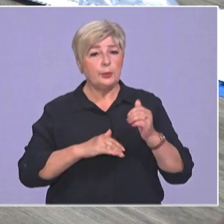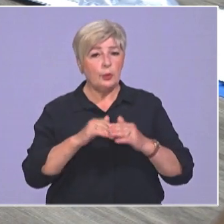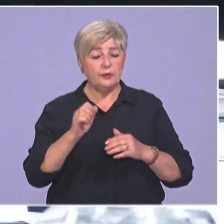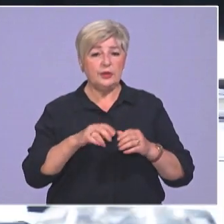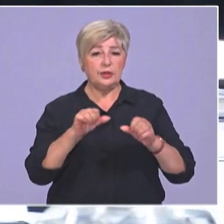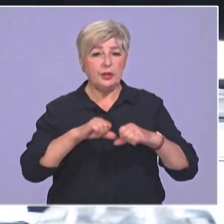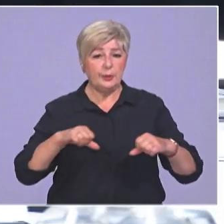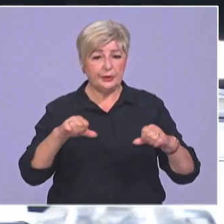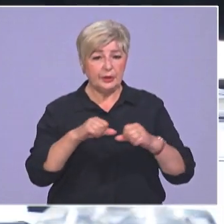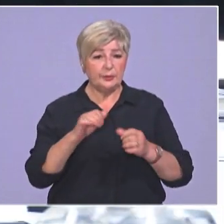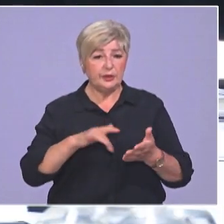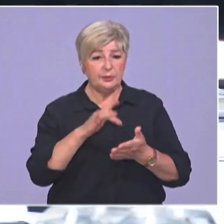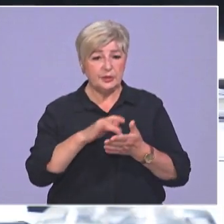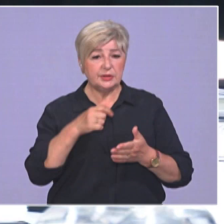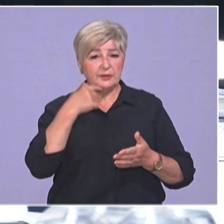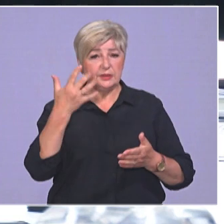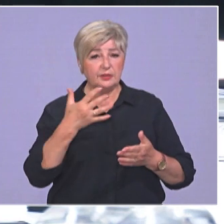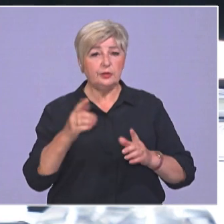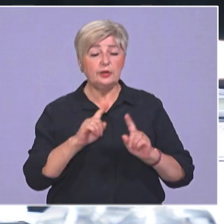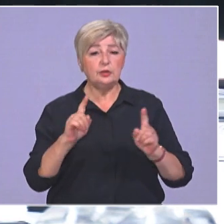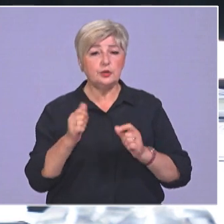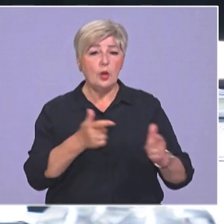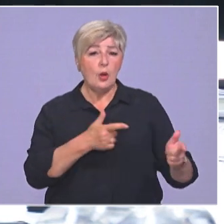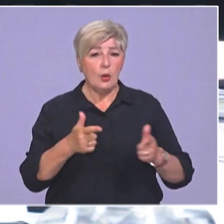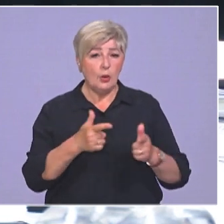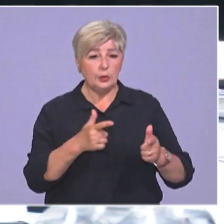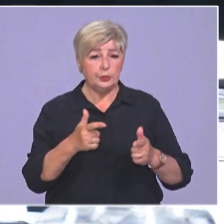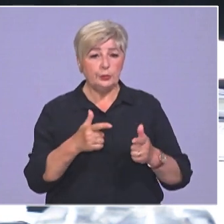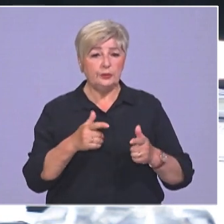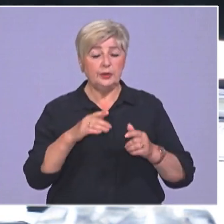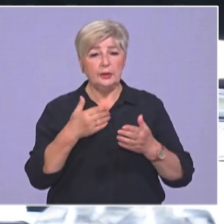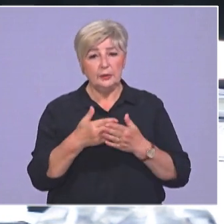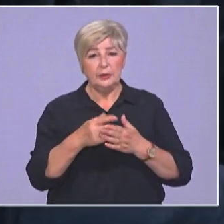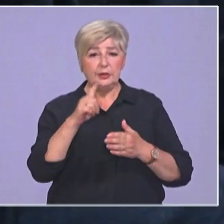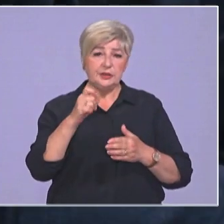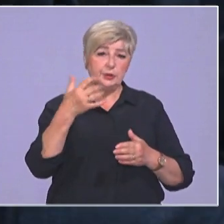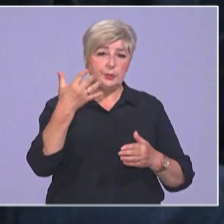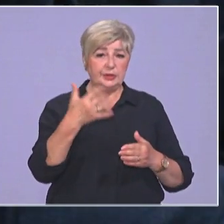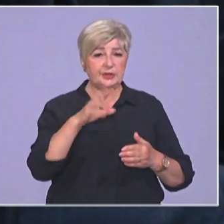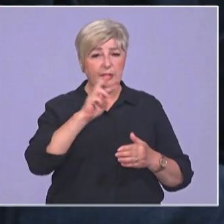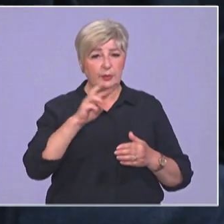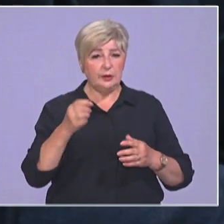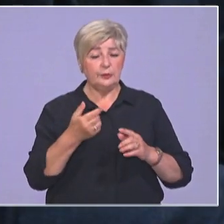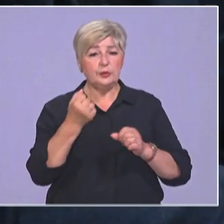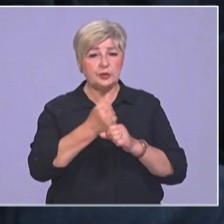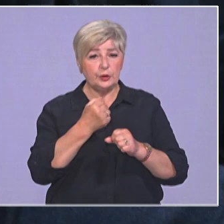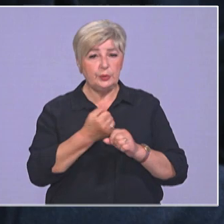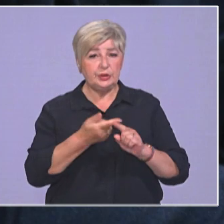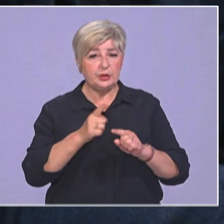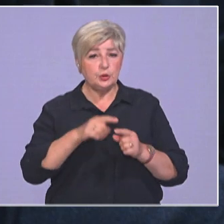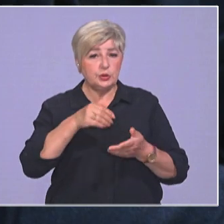саме міста, і вони відзвітували, що готові навіть десь на 150 мільйонів зробити цю закупівлю